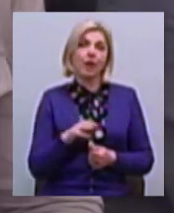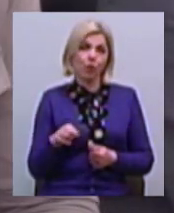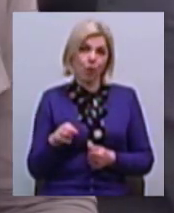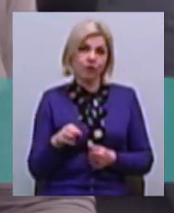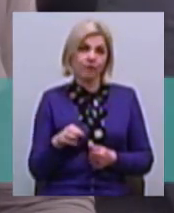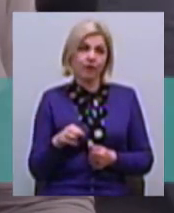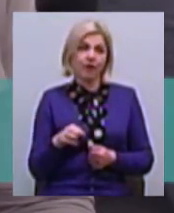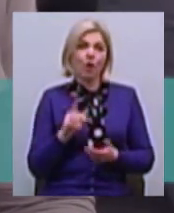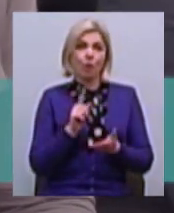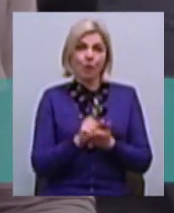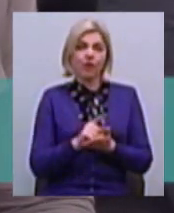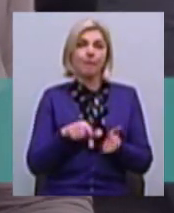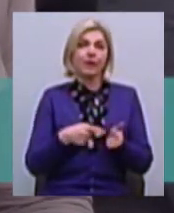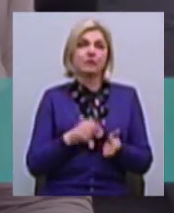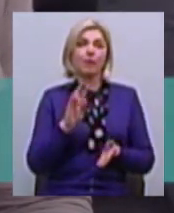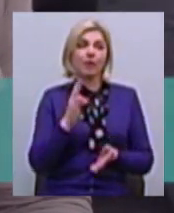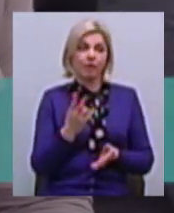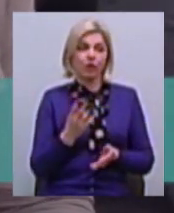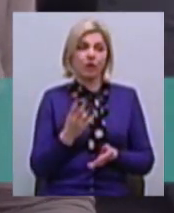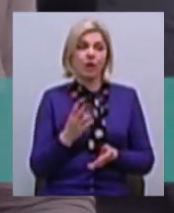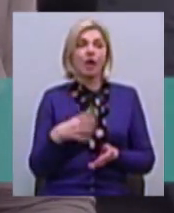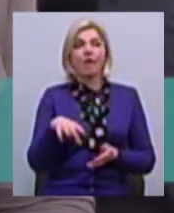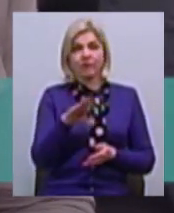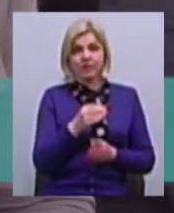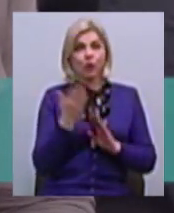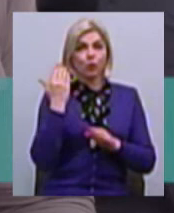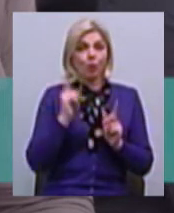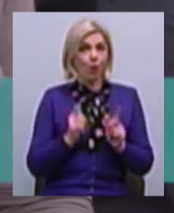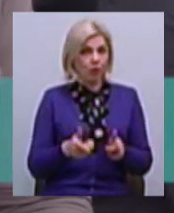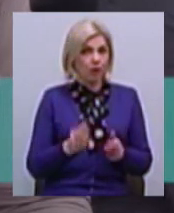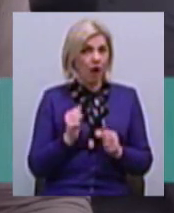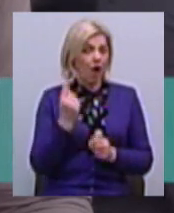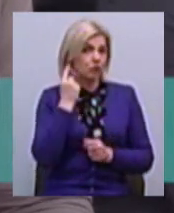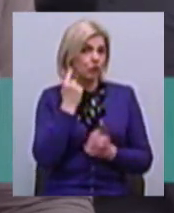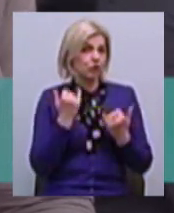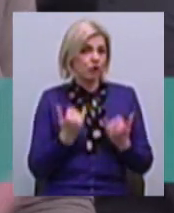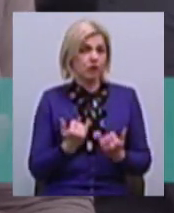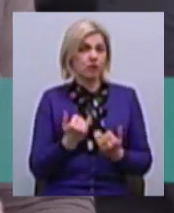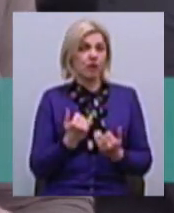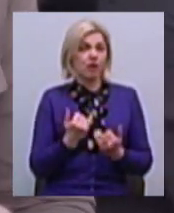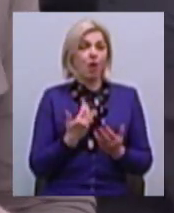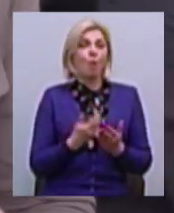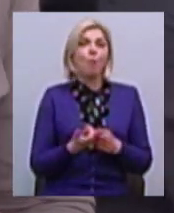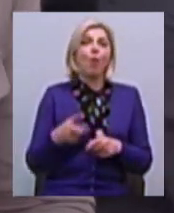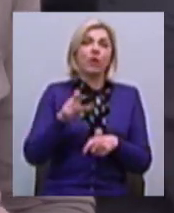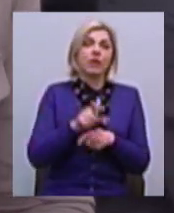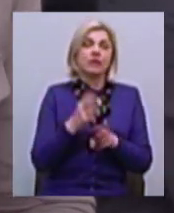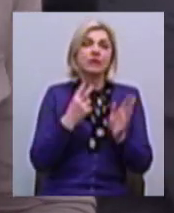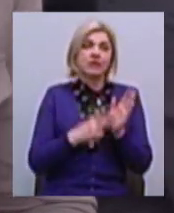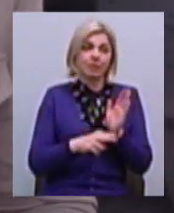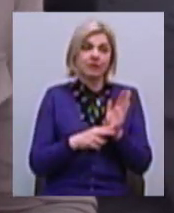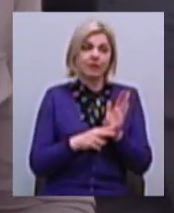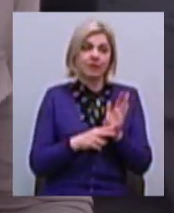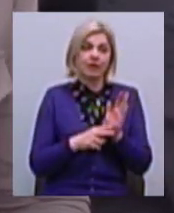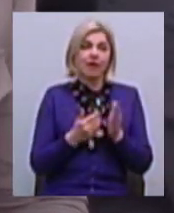нам повинно місто Миколаєву сплатити. Всі тоді погодились. А зараз лунає цифра від міністра про те, понад 70. Це